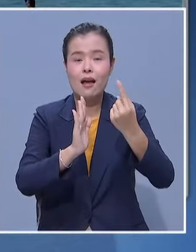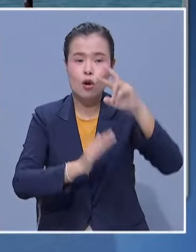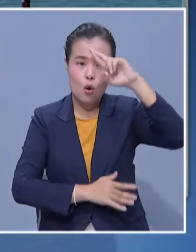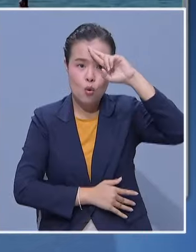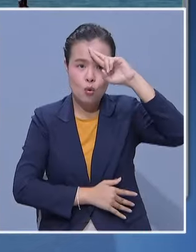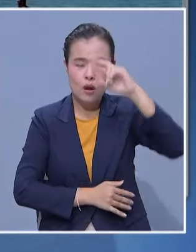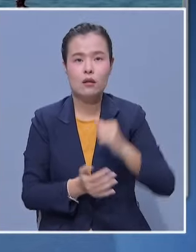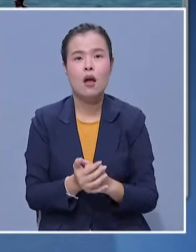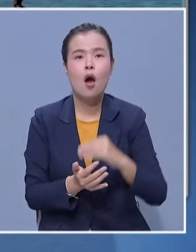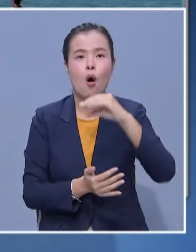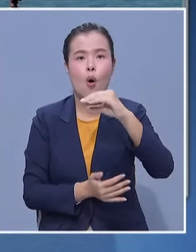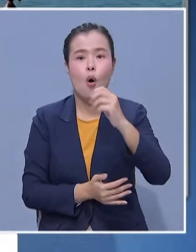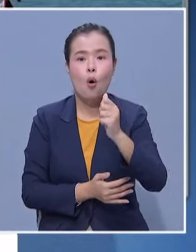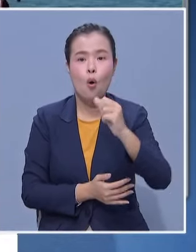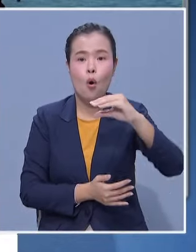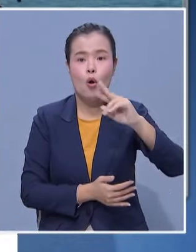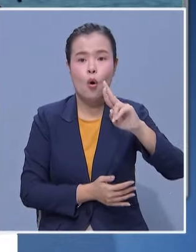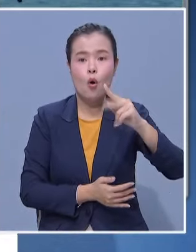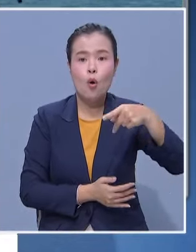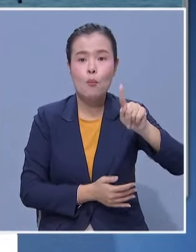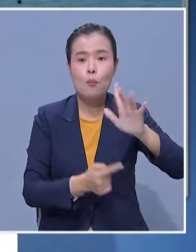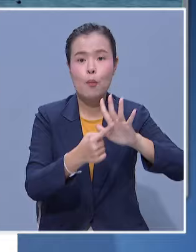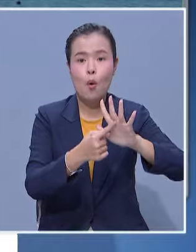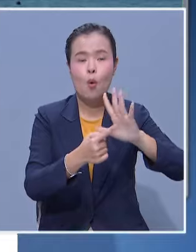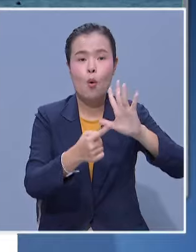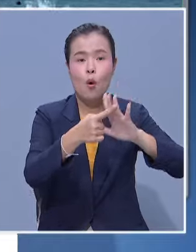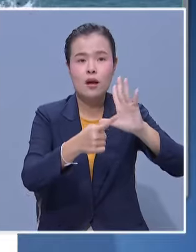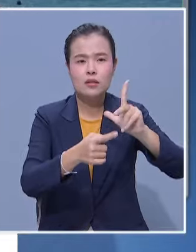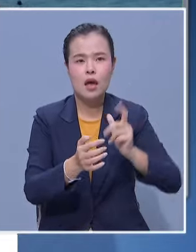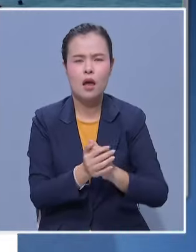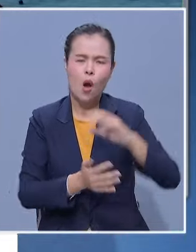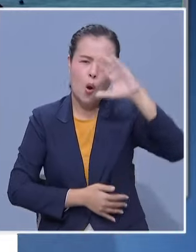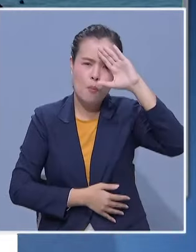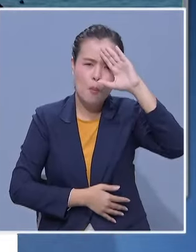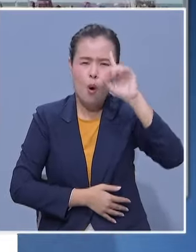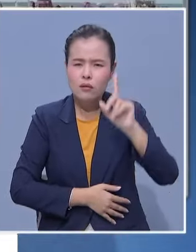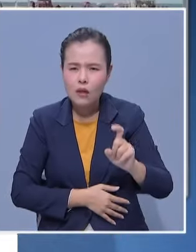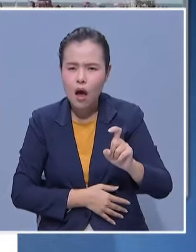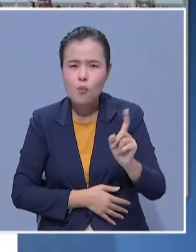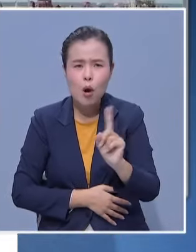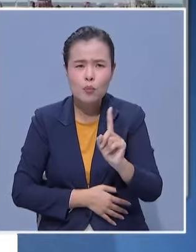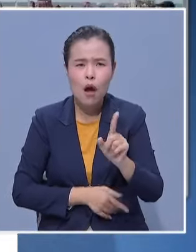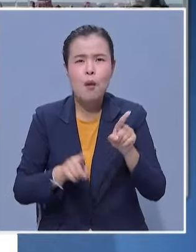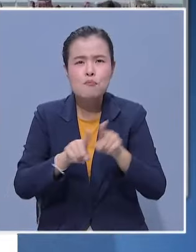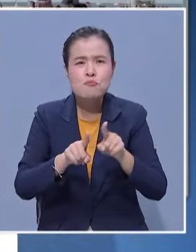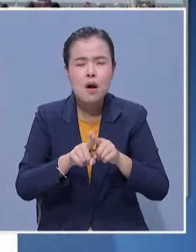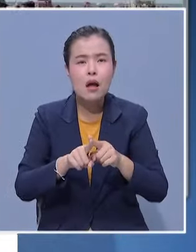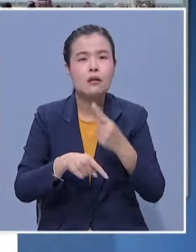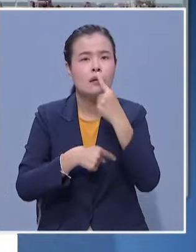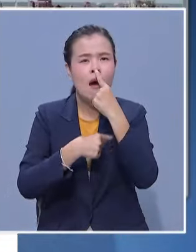ไข้โอโรปูเช่ครั้งแรกของโลกโดยผู้เสียชีวิตค่ะมีการแสดงอาการที่คล้ายๆกับโรคไข้เลือดออ